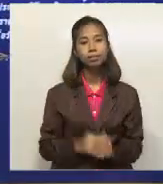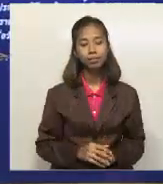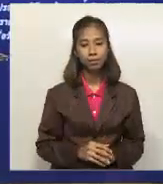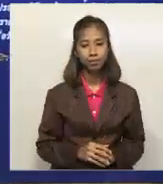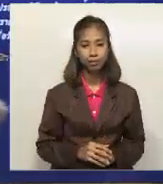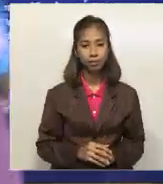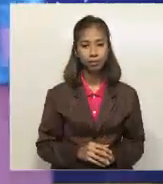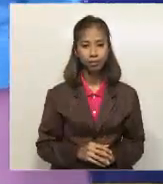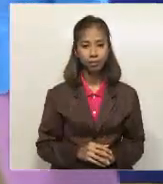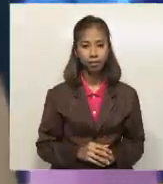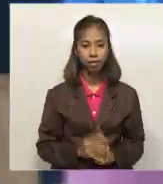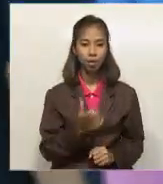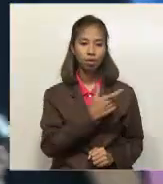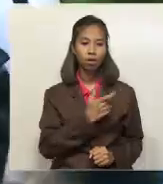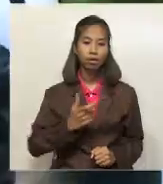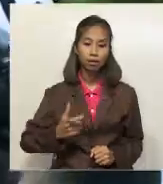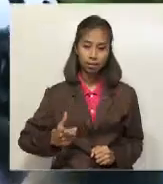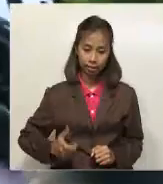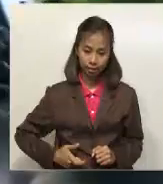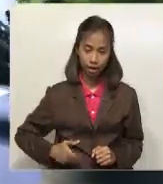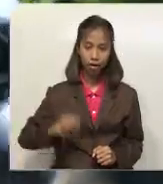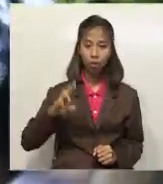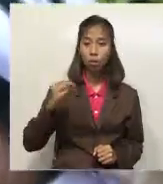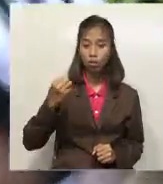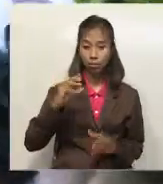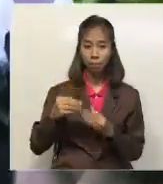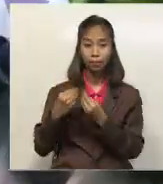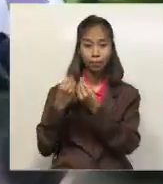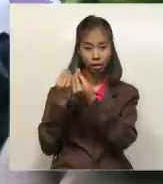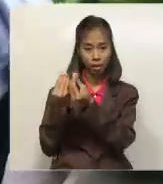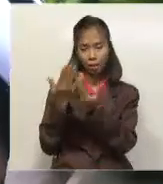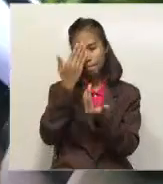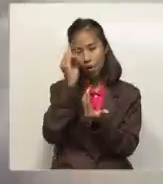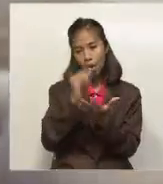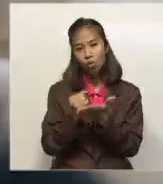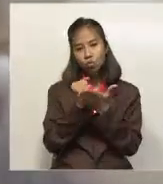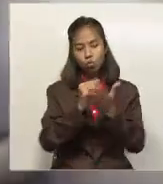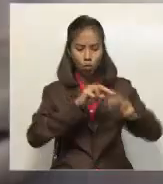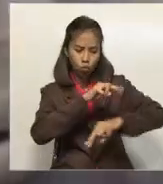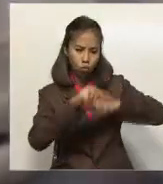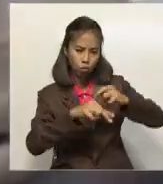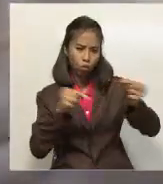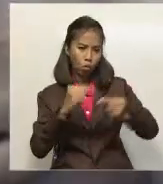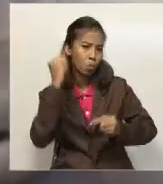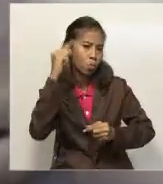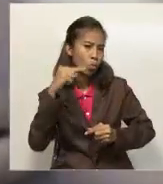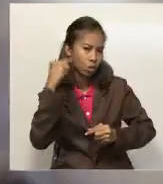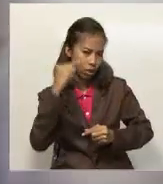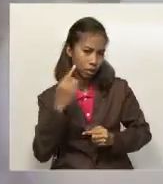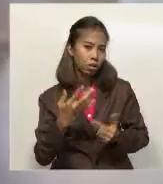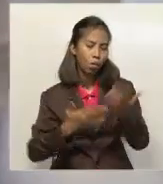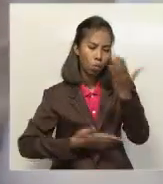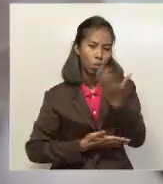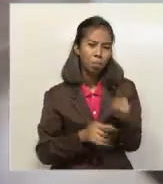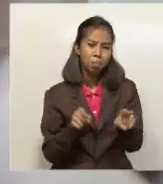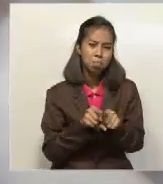ภัยนะคะเฉลิมพระเกียรติสมเด็จพระเจ้าอยู่หัวเพื่อเป็นการคัดกรองมะเร็งเต้านมในสตรีกลุ่มเสี่ยงและด้อยโอก